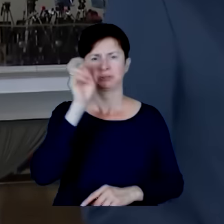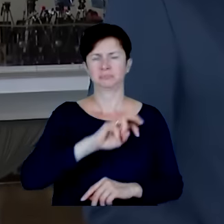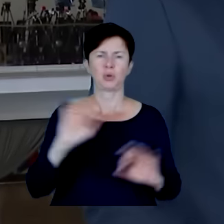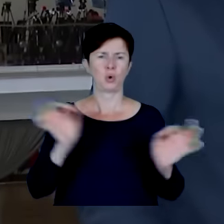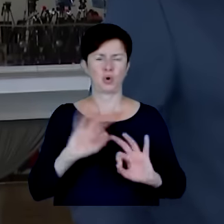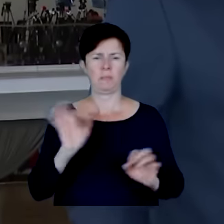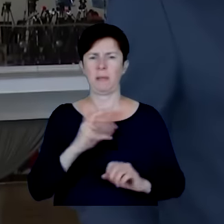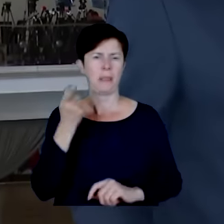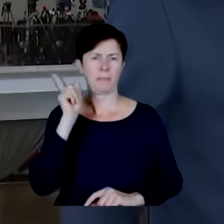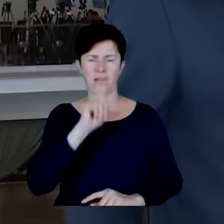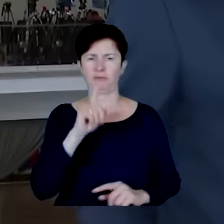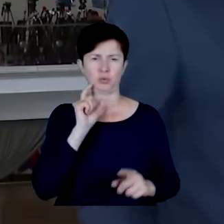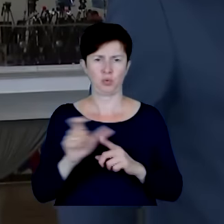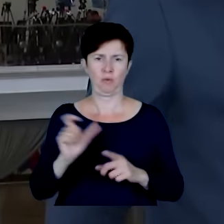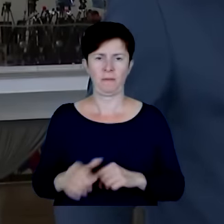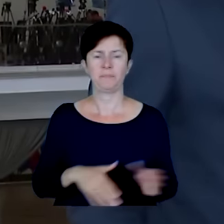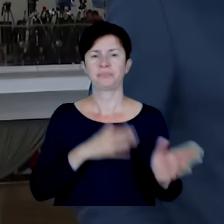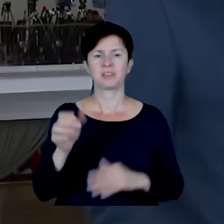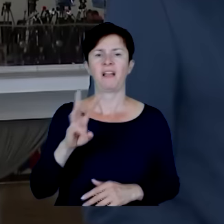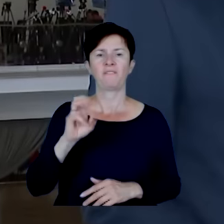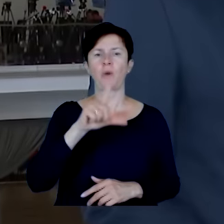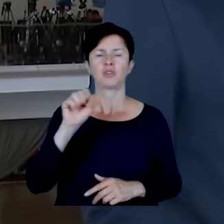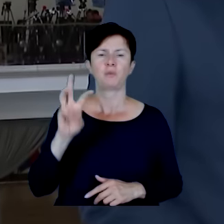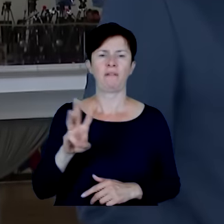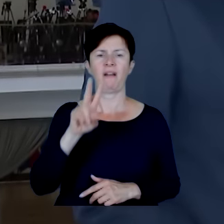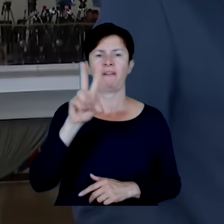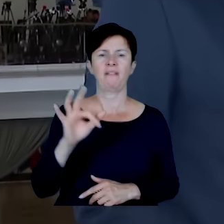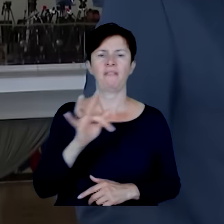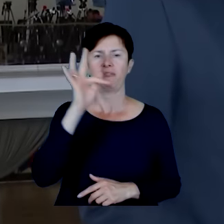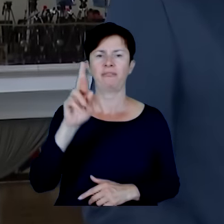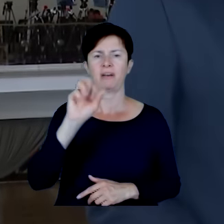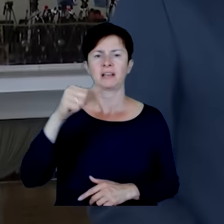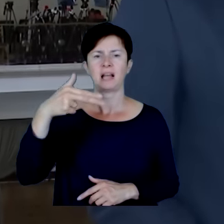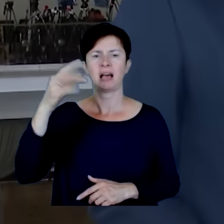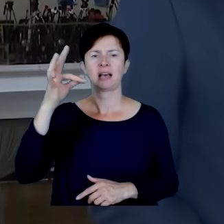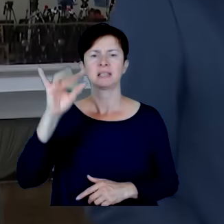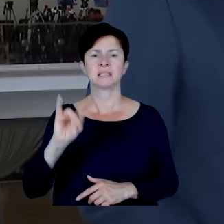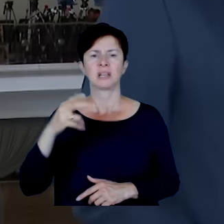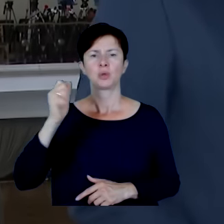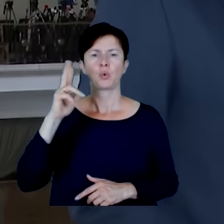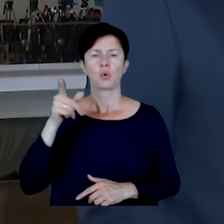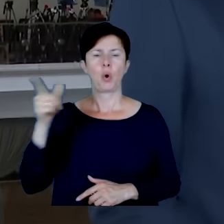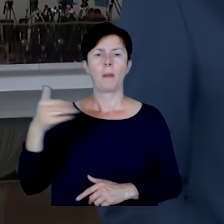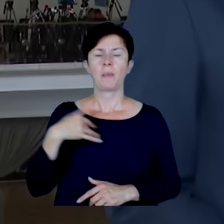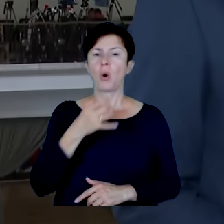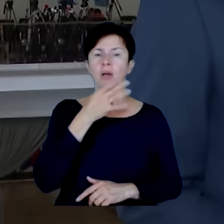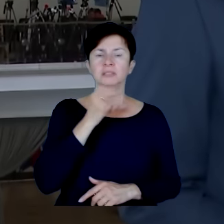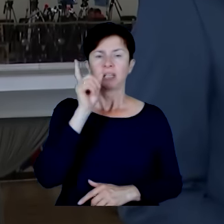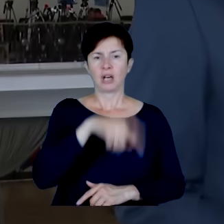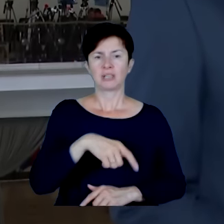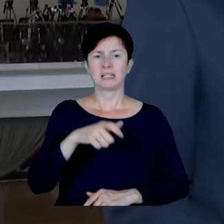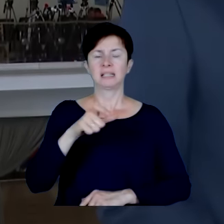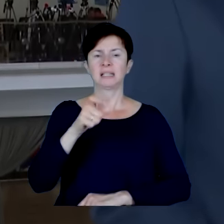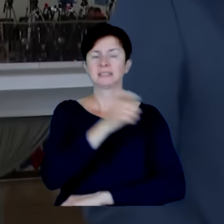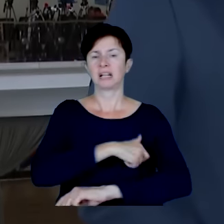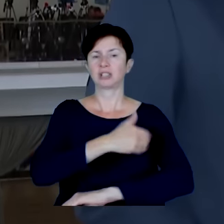słowa. Władysław Frasyniuk, polityk przecież z ich obozu, oskarżył Straż Graniczną